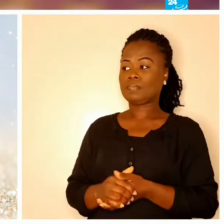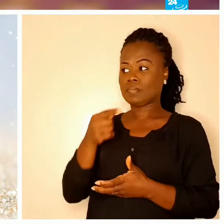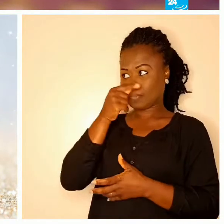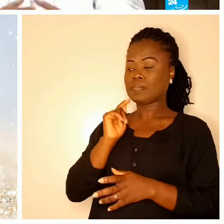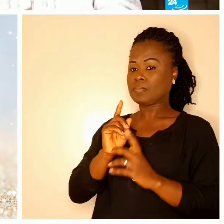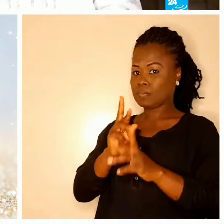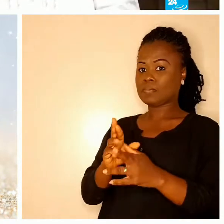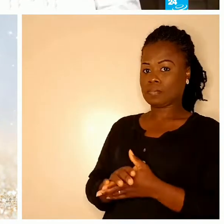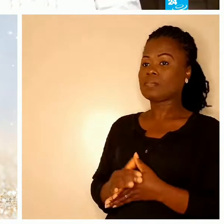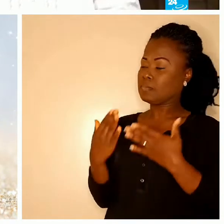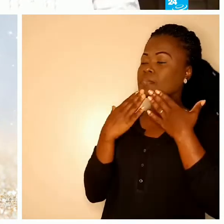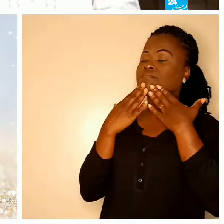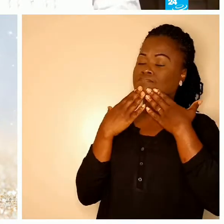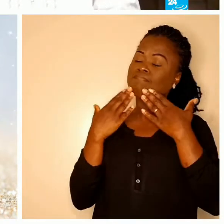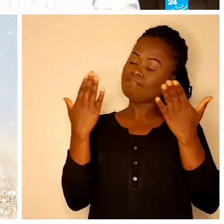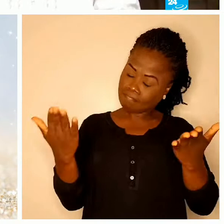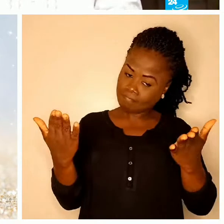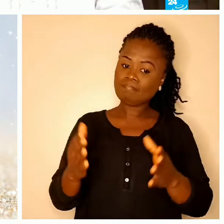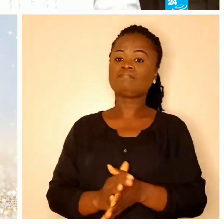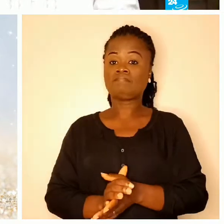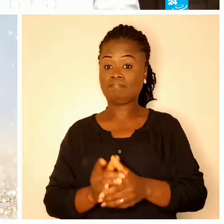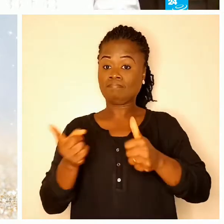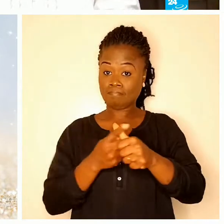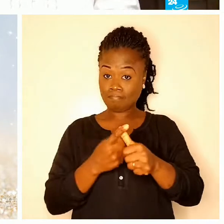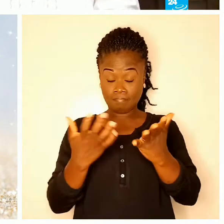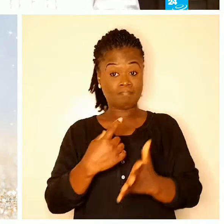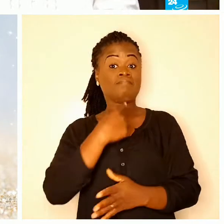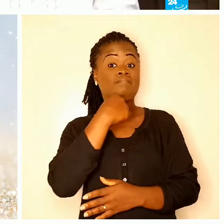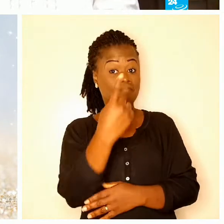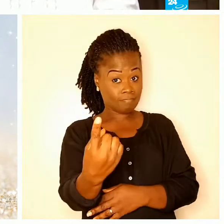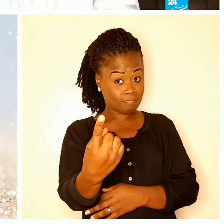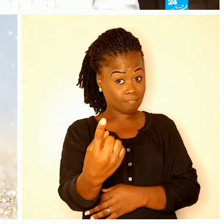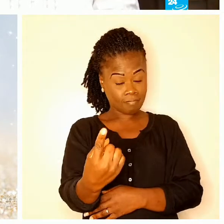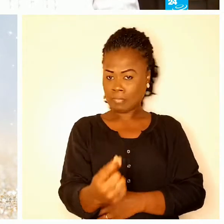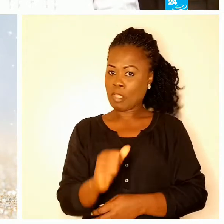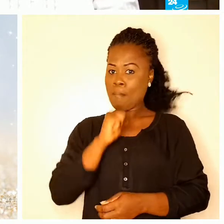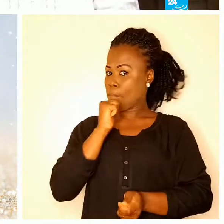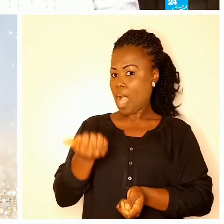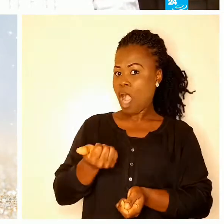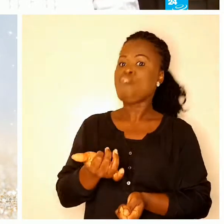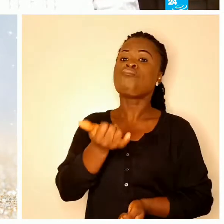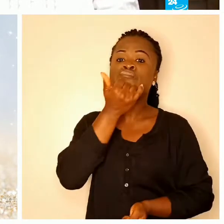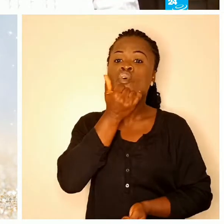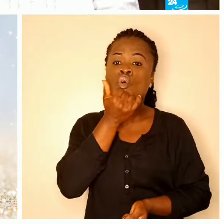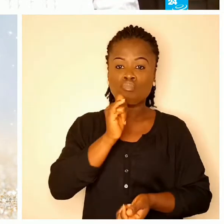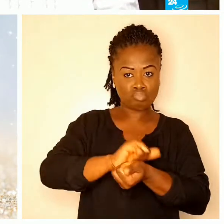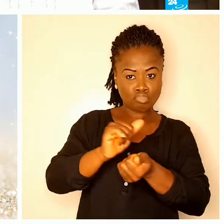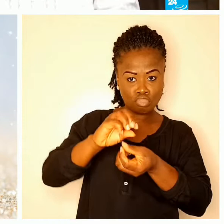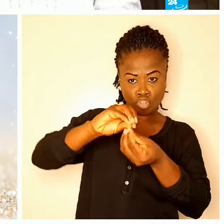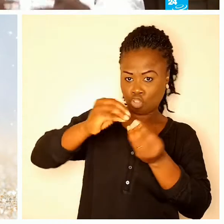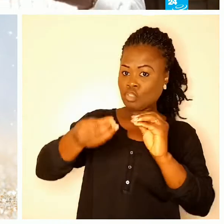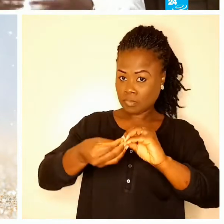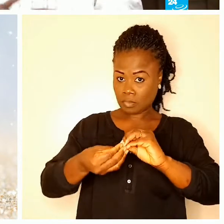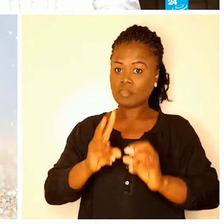Je vous remercie. D'abord, je voudrais dire que ces chiffres ne sont pas sous-estimés. Au moment où nous